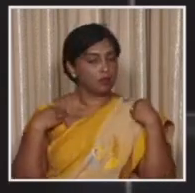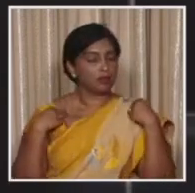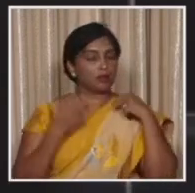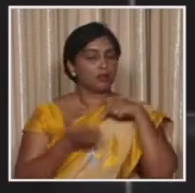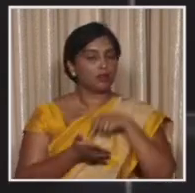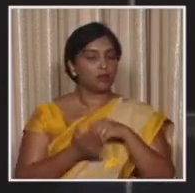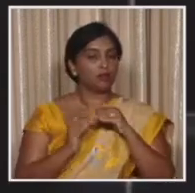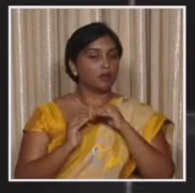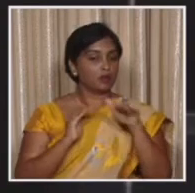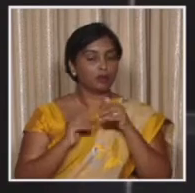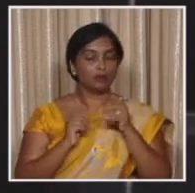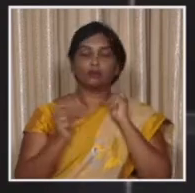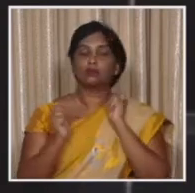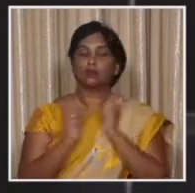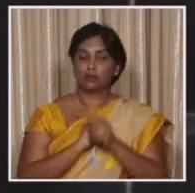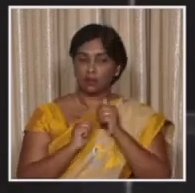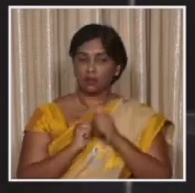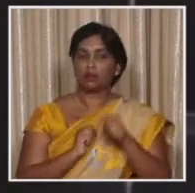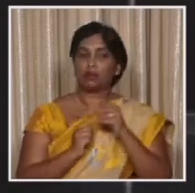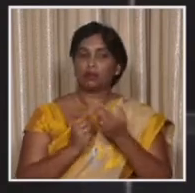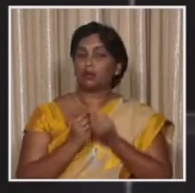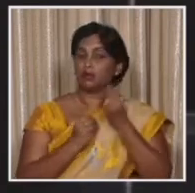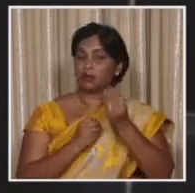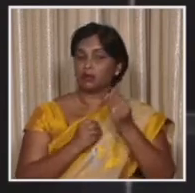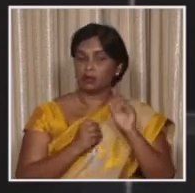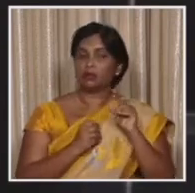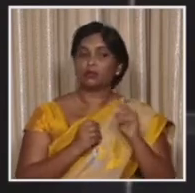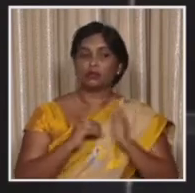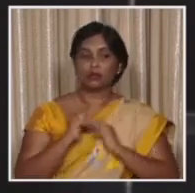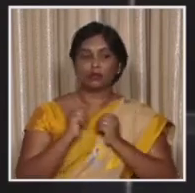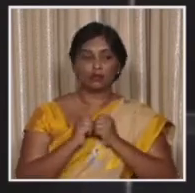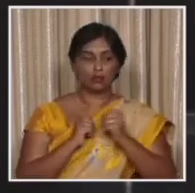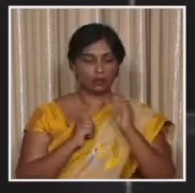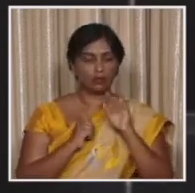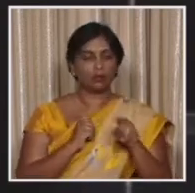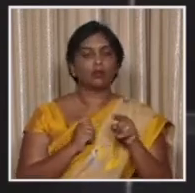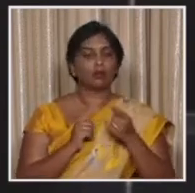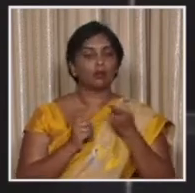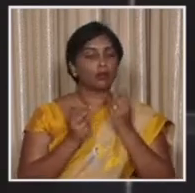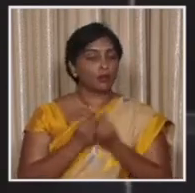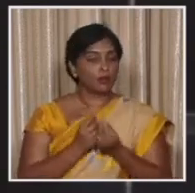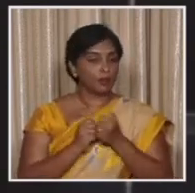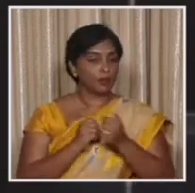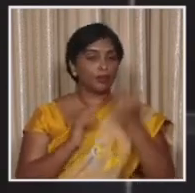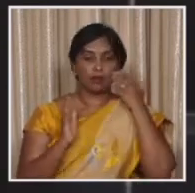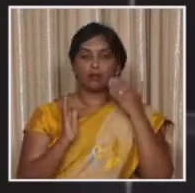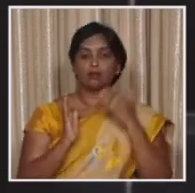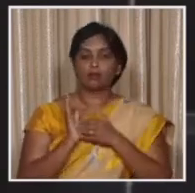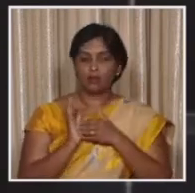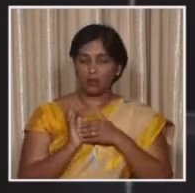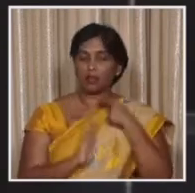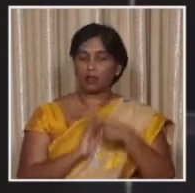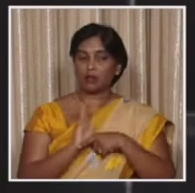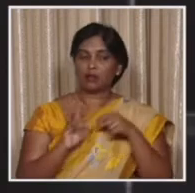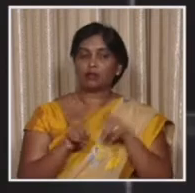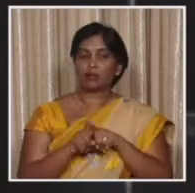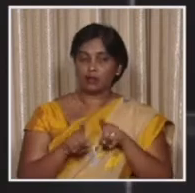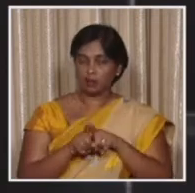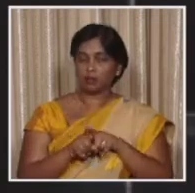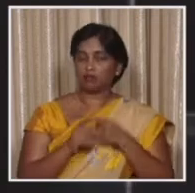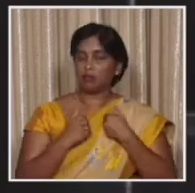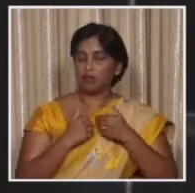නාගරික ග්‍රාමීය වෙනස්කම් වලින් තොරව ලබා දීම සඳහා පියවර ගැනීම අප්‍රමාදව සිදු කිරීමේ අභියෝගය රටක් ලෙස අප ඉදිරියේ